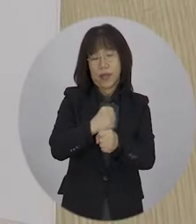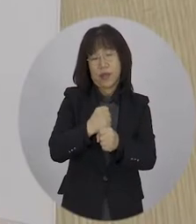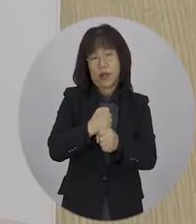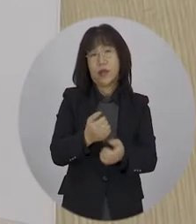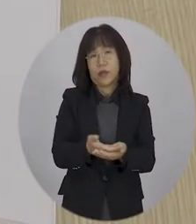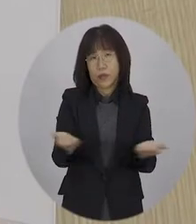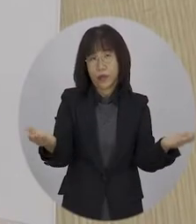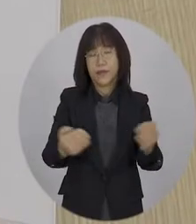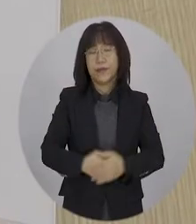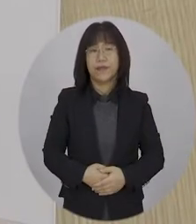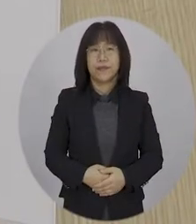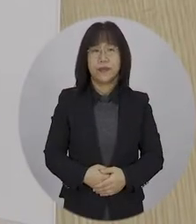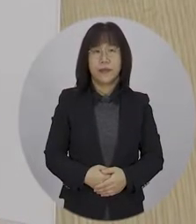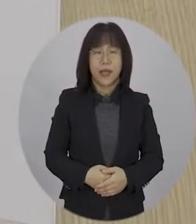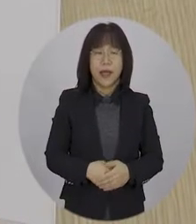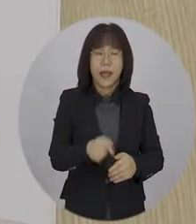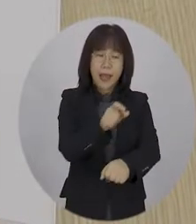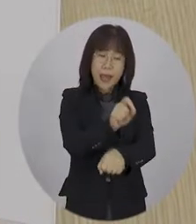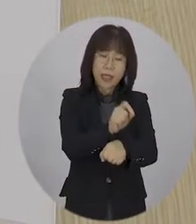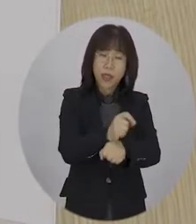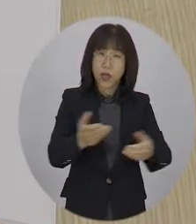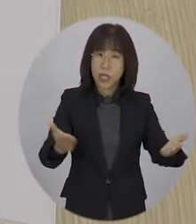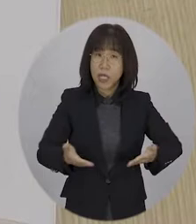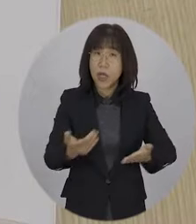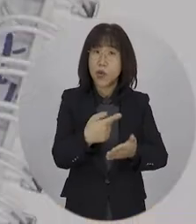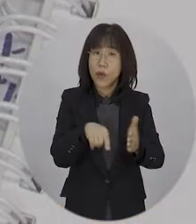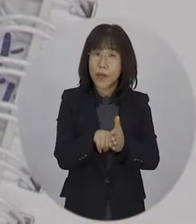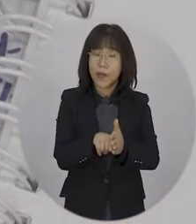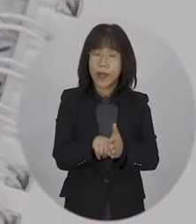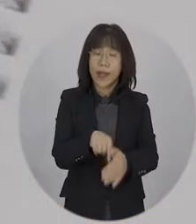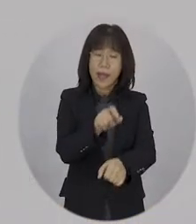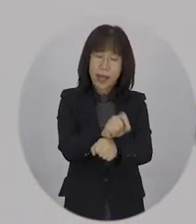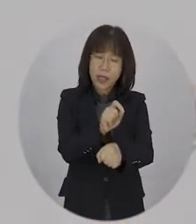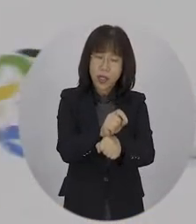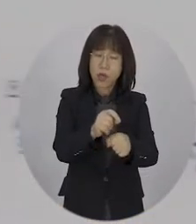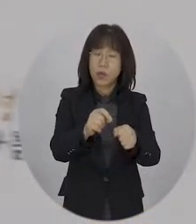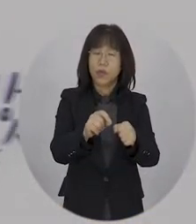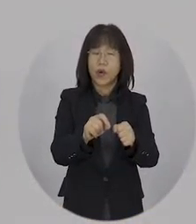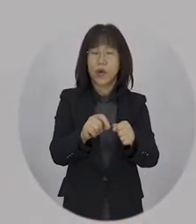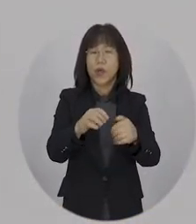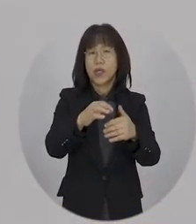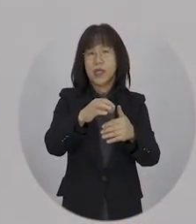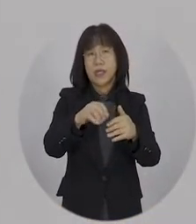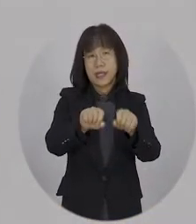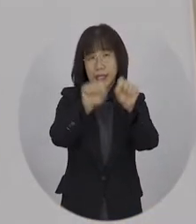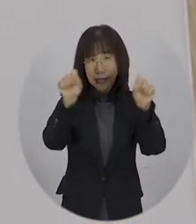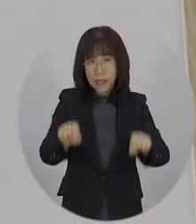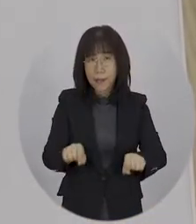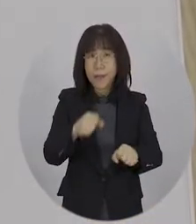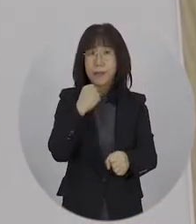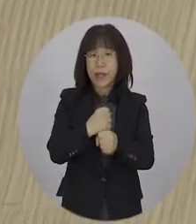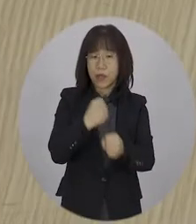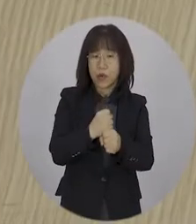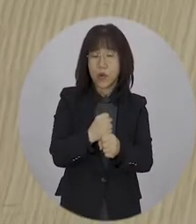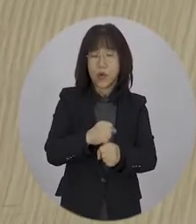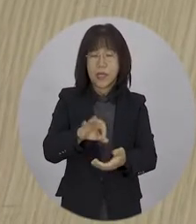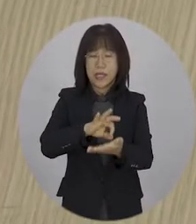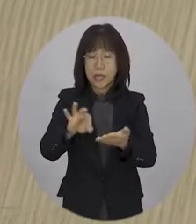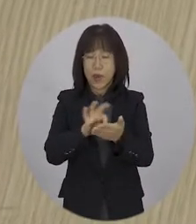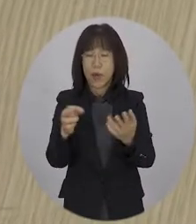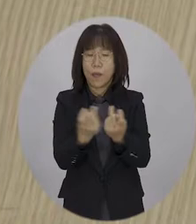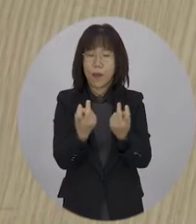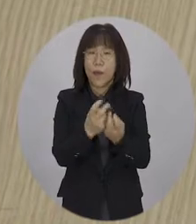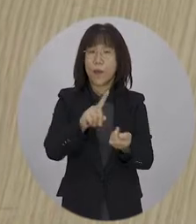지방 자치단체 공무원들이 행정 업무에 사용하는 새울 행정 시스템과 이 호조 지방 재정 관리 시스템